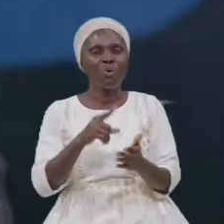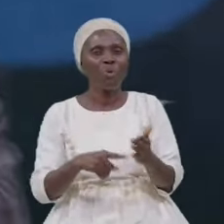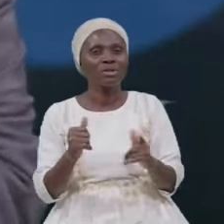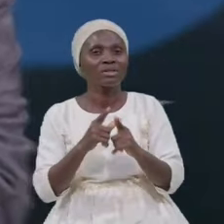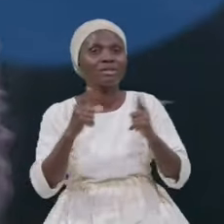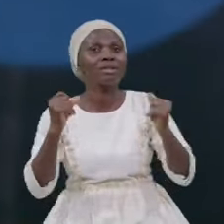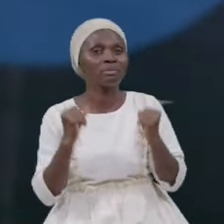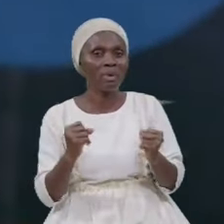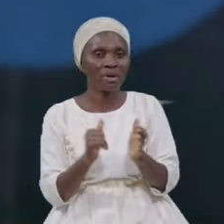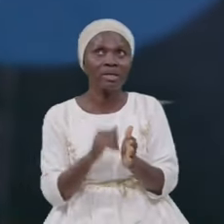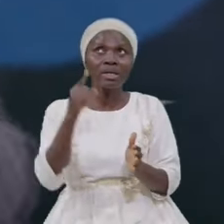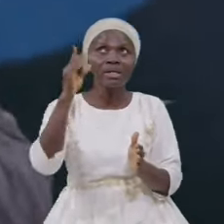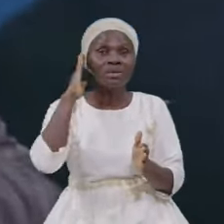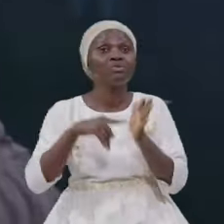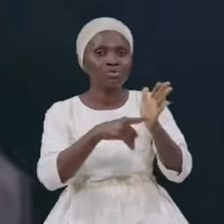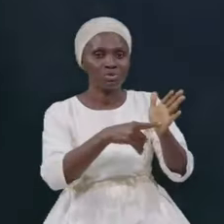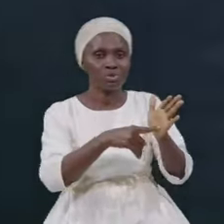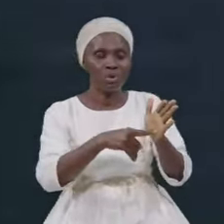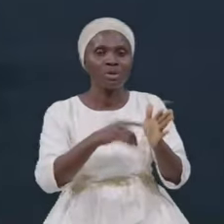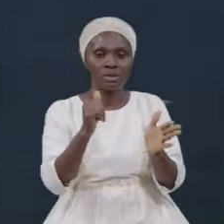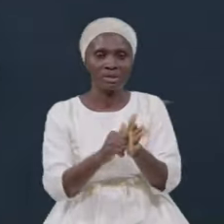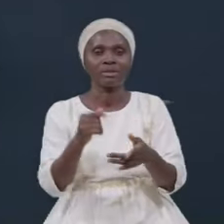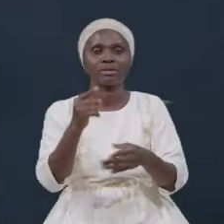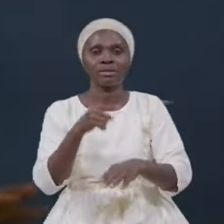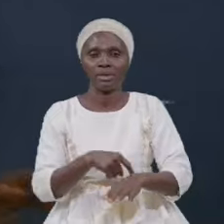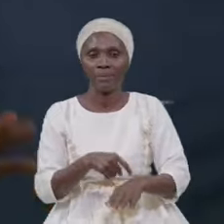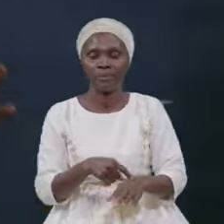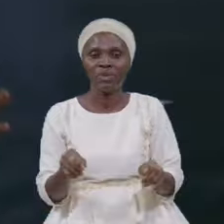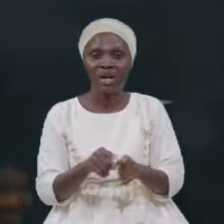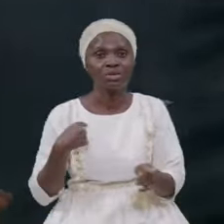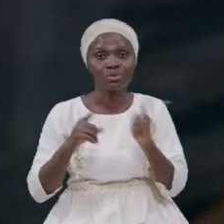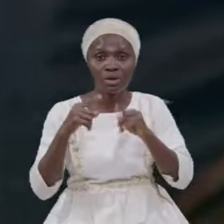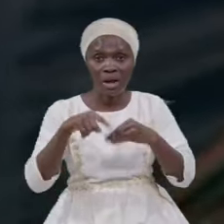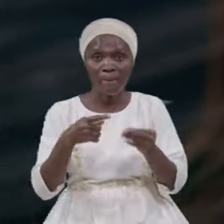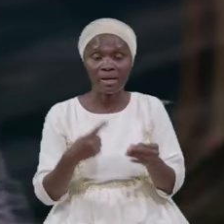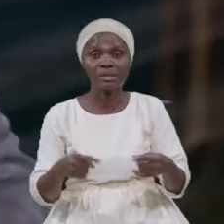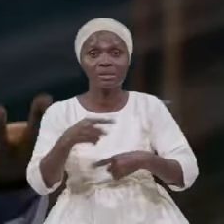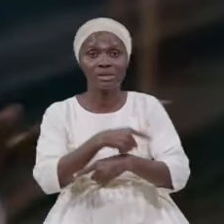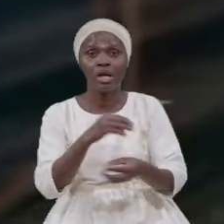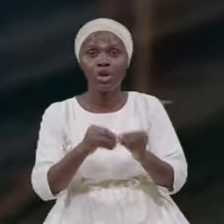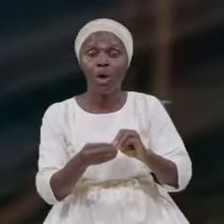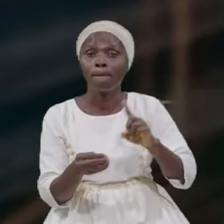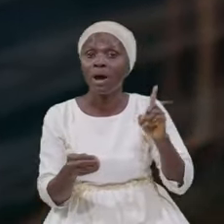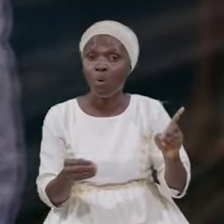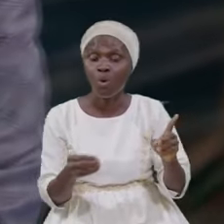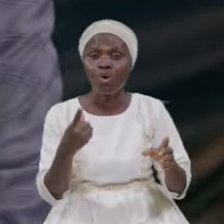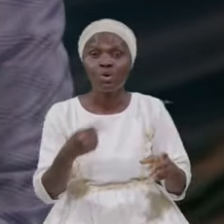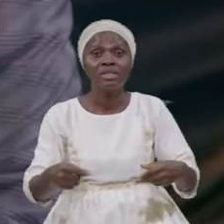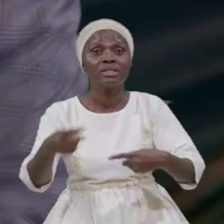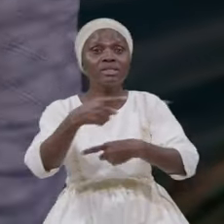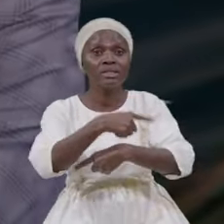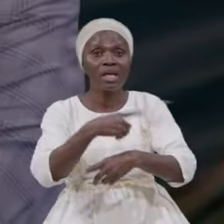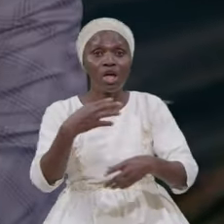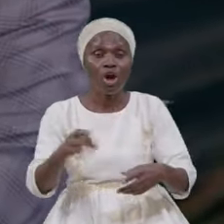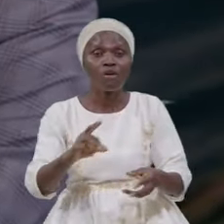nous parlons du jour, premièrement, il y a le jour de la repentance. Quand nous venons au